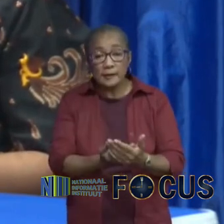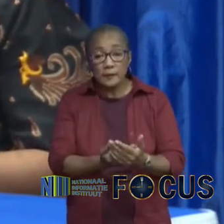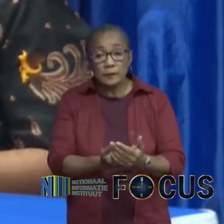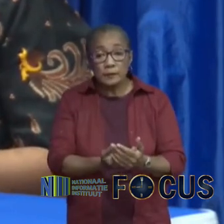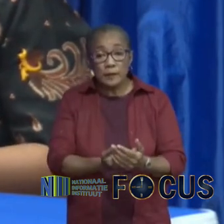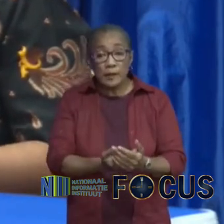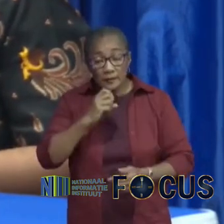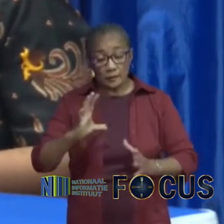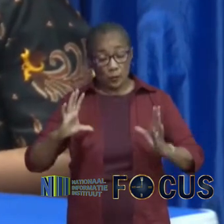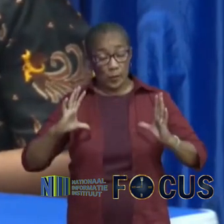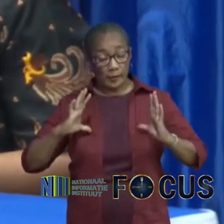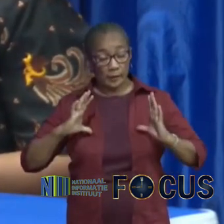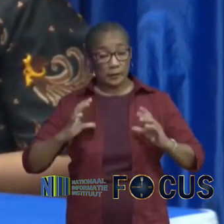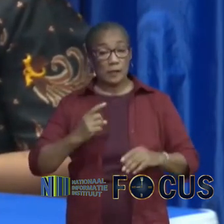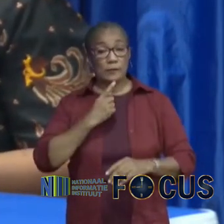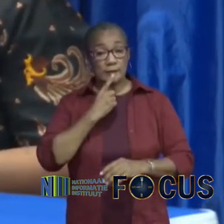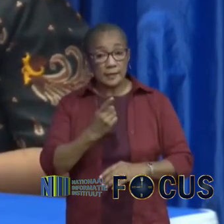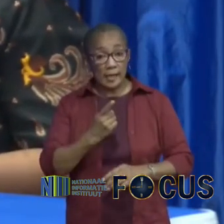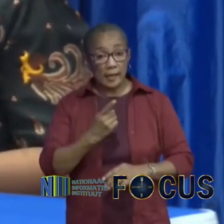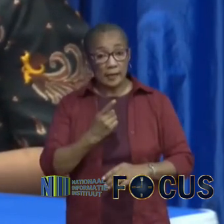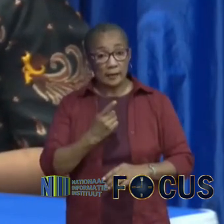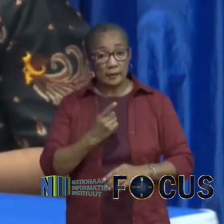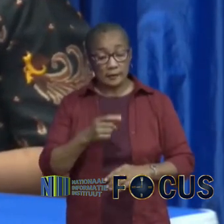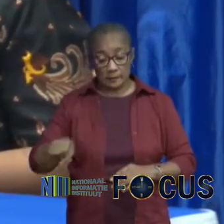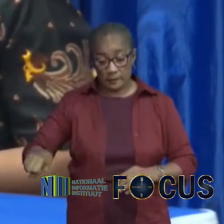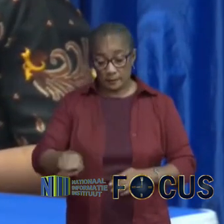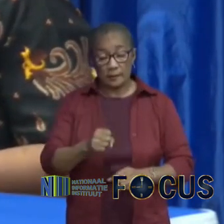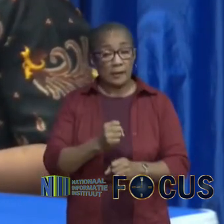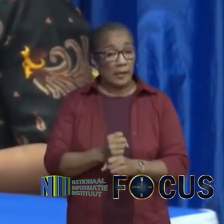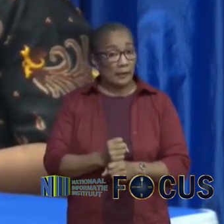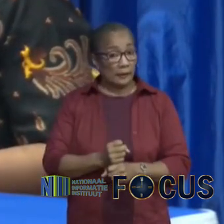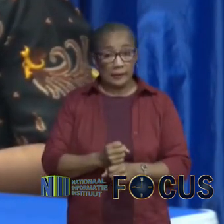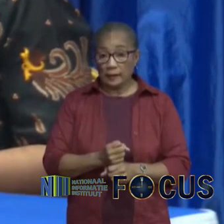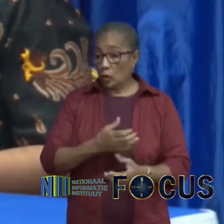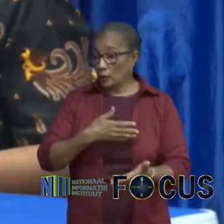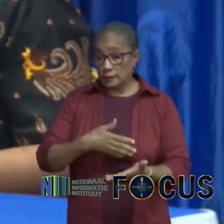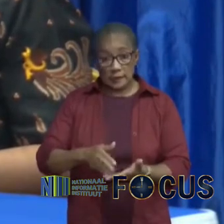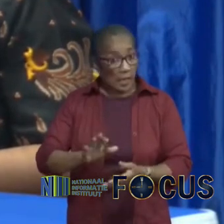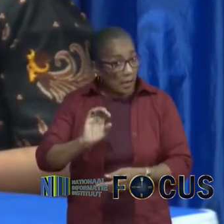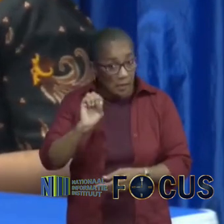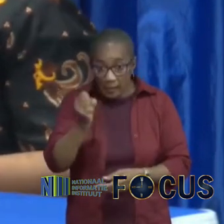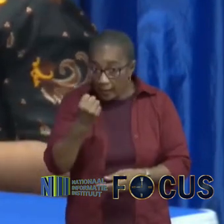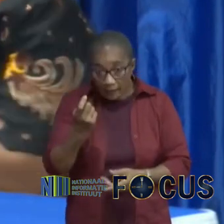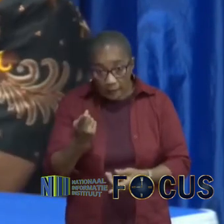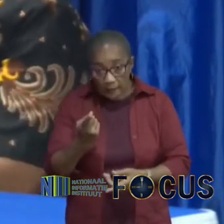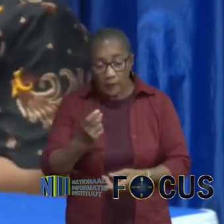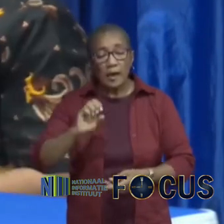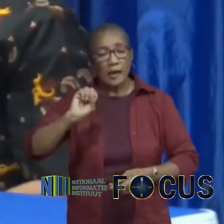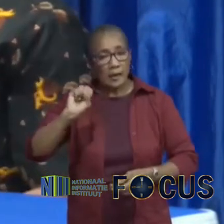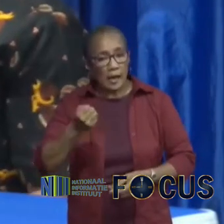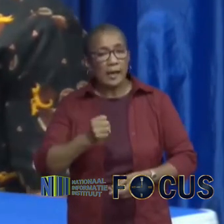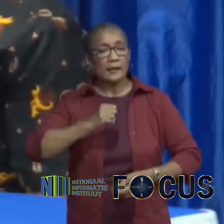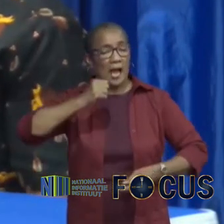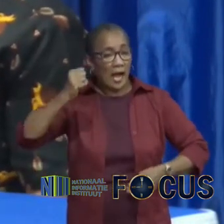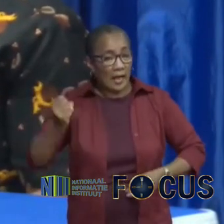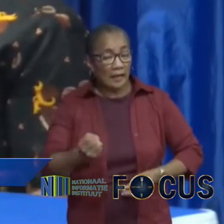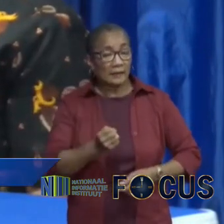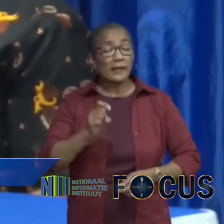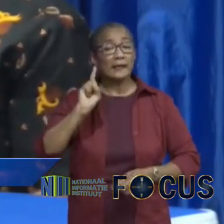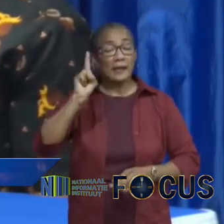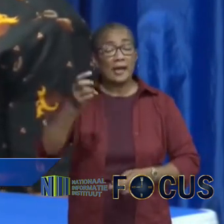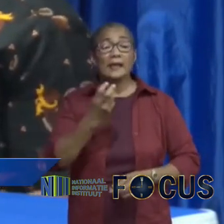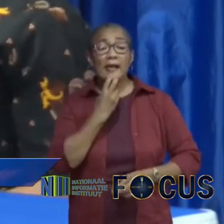werknemer vindt van dat zijn of haar ontslag niet rechtvaardig geschiet, dan kan men altijd een klacht gaan indienen